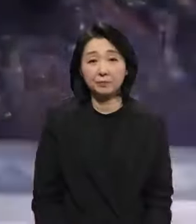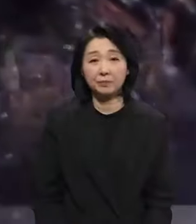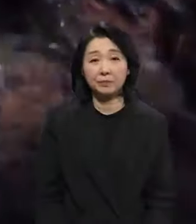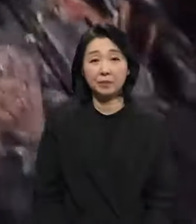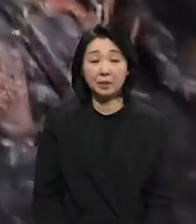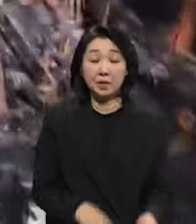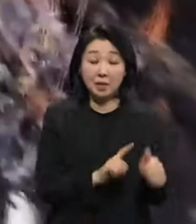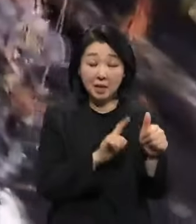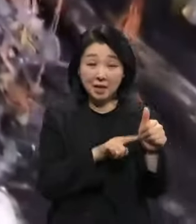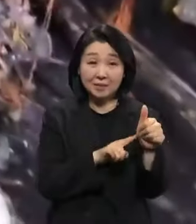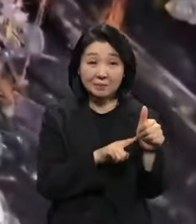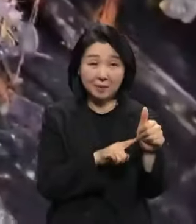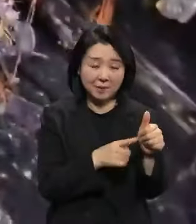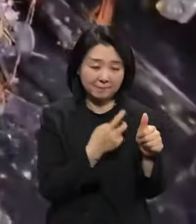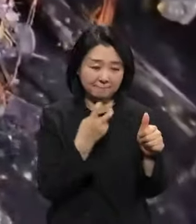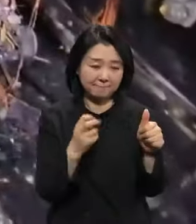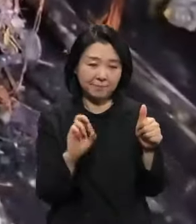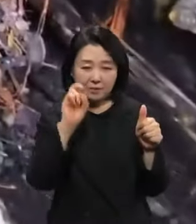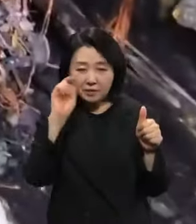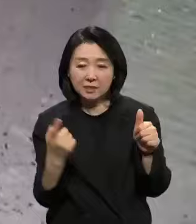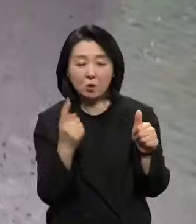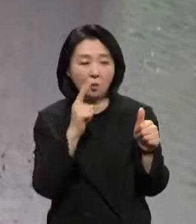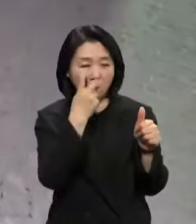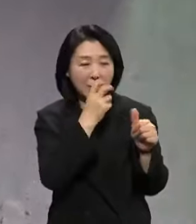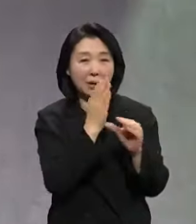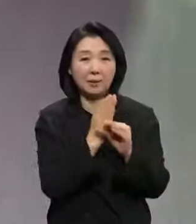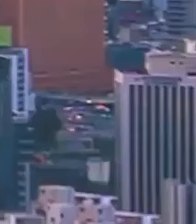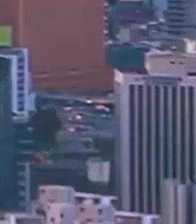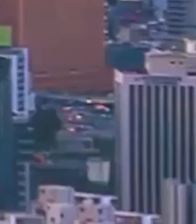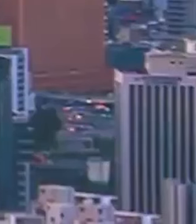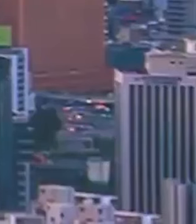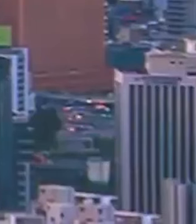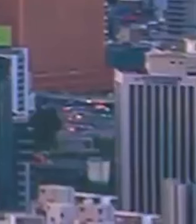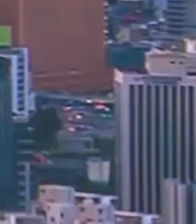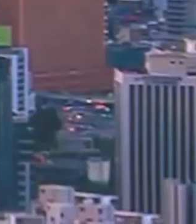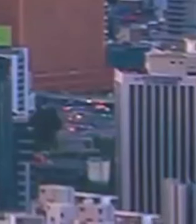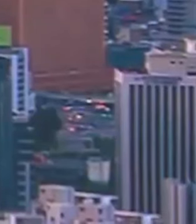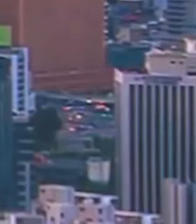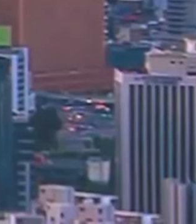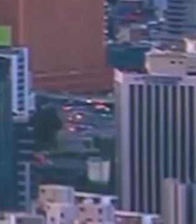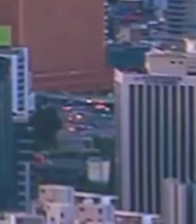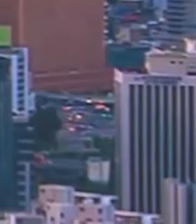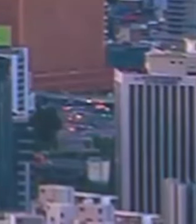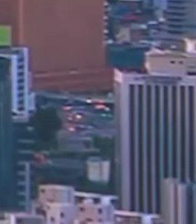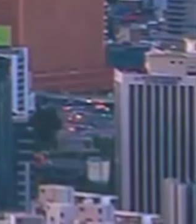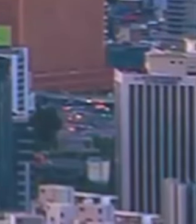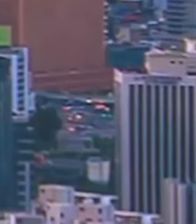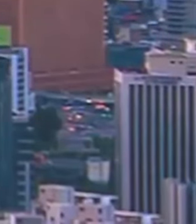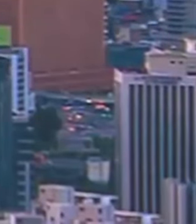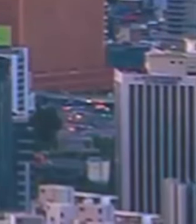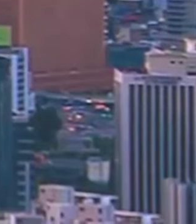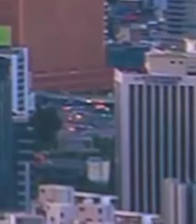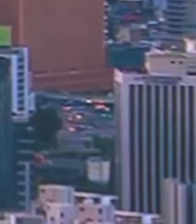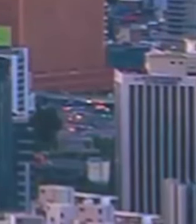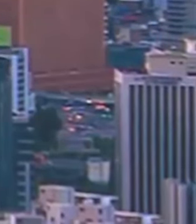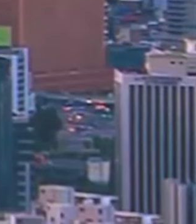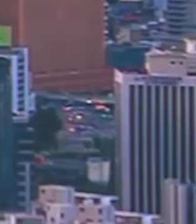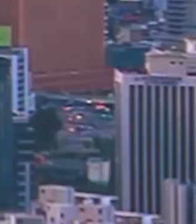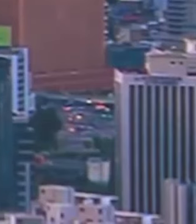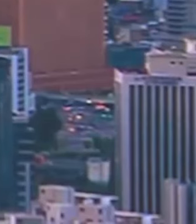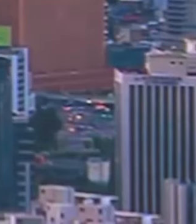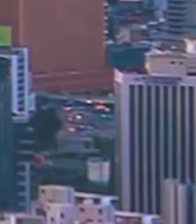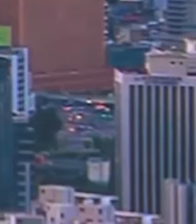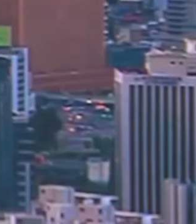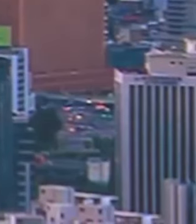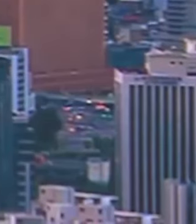경찰은를 상대로 자세한 사고 경를 조사 중입니다 아침 정 입니다 지금이 기사 가장 먼저